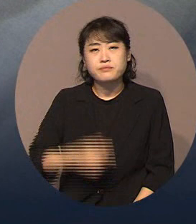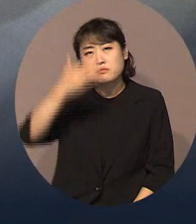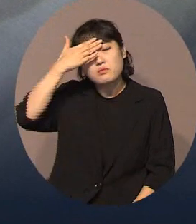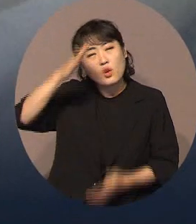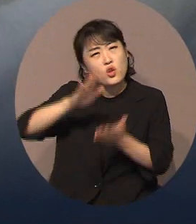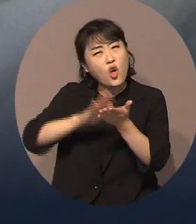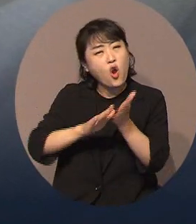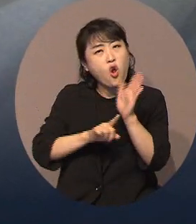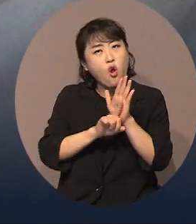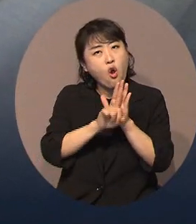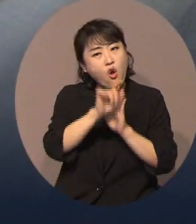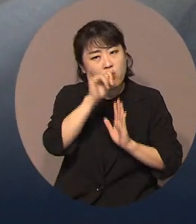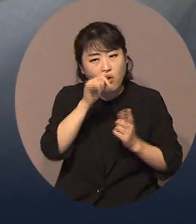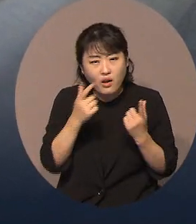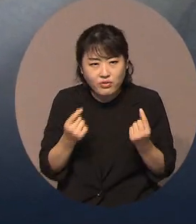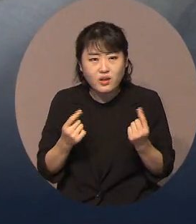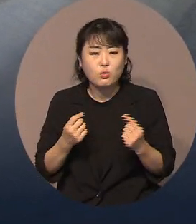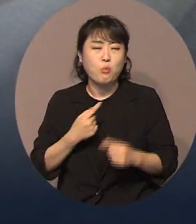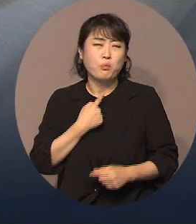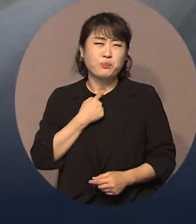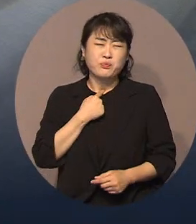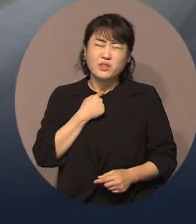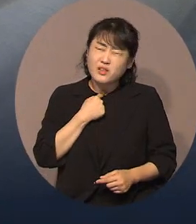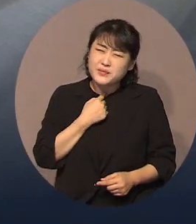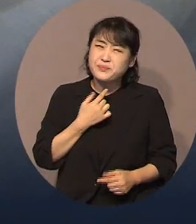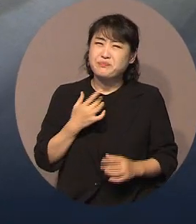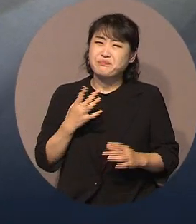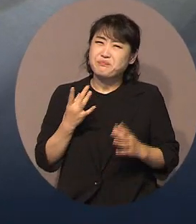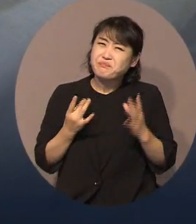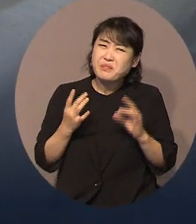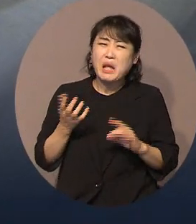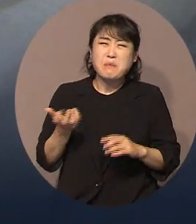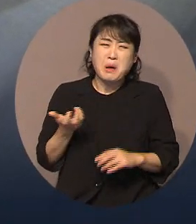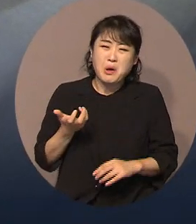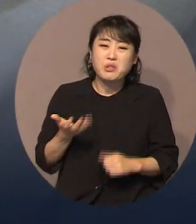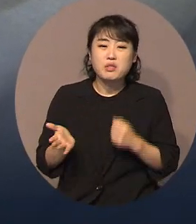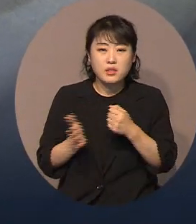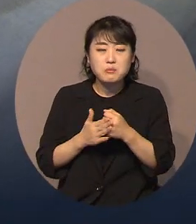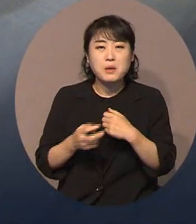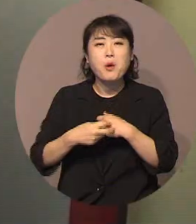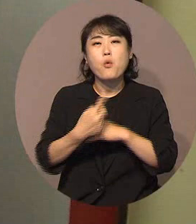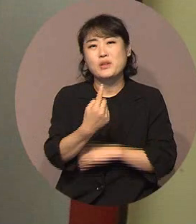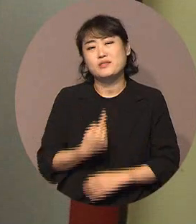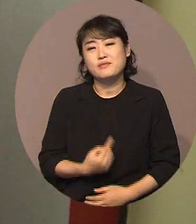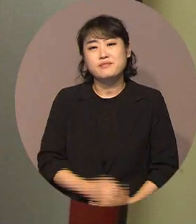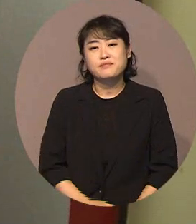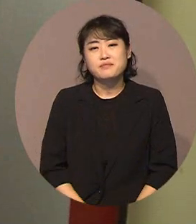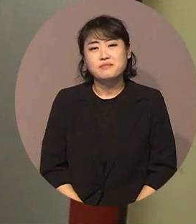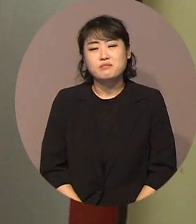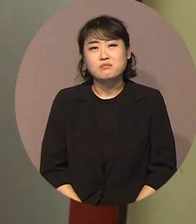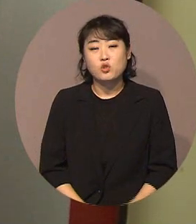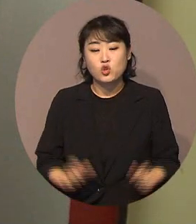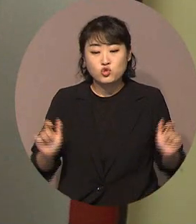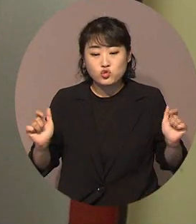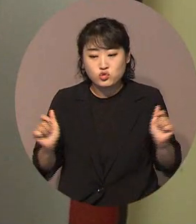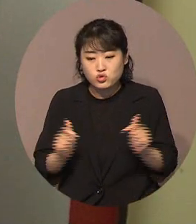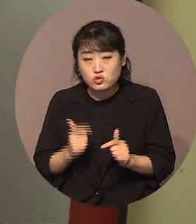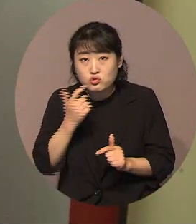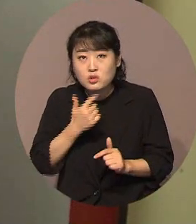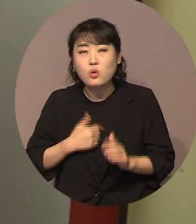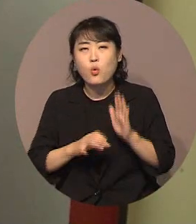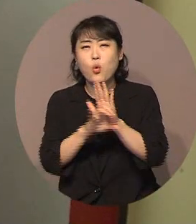약간 올라오는 것 같고 또 목도 약간 따갑고 해서 그렇게 해서 나왔어요. 수그러들 듯